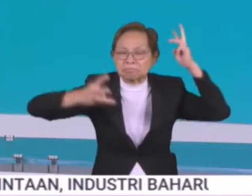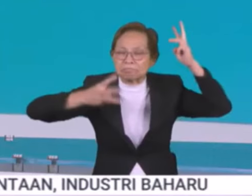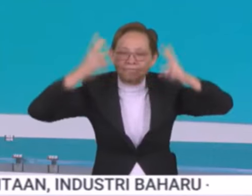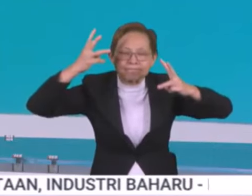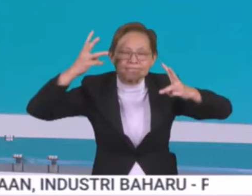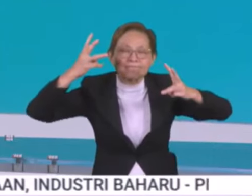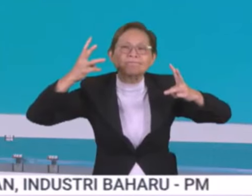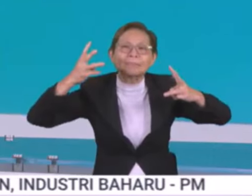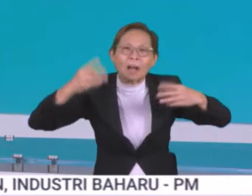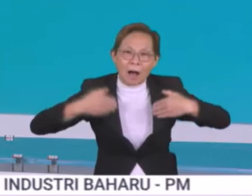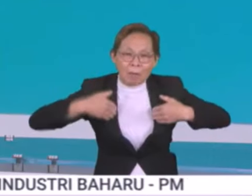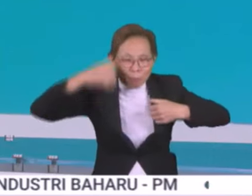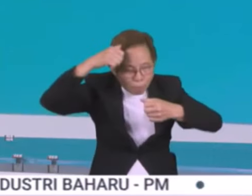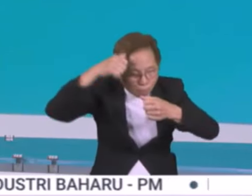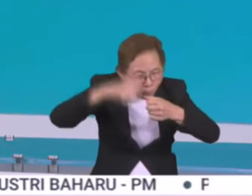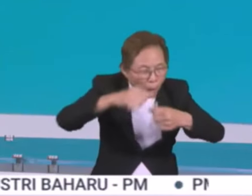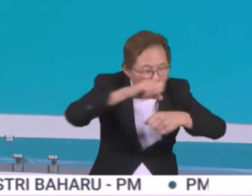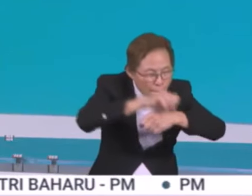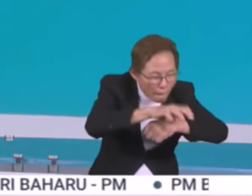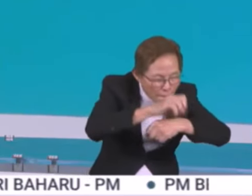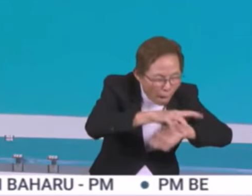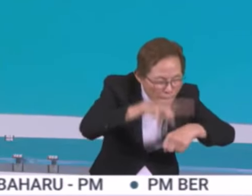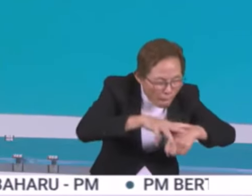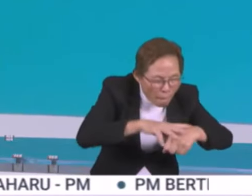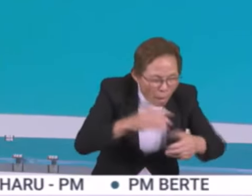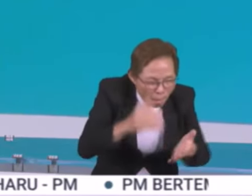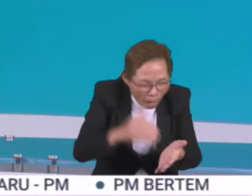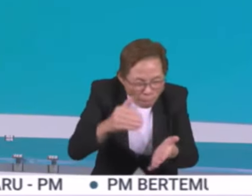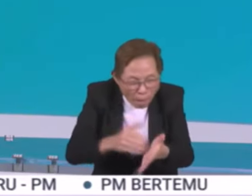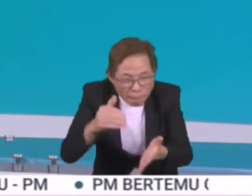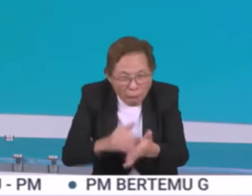tahap integriti warga polis diraja Malaysia PDRM masih membimbangkan walaupun peringatan dan amaran diberikan berulang